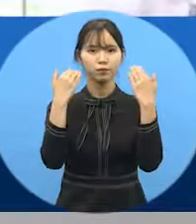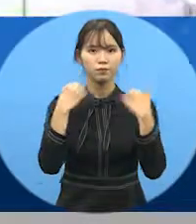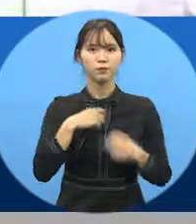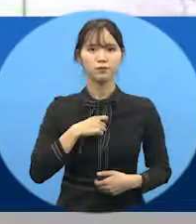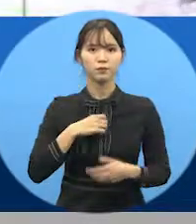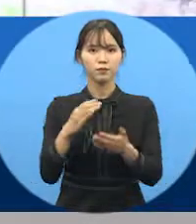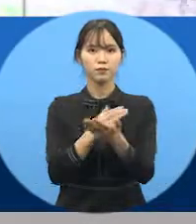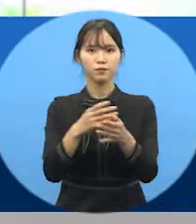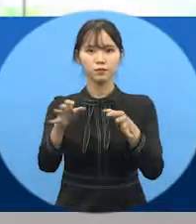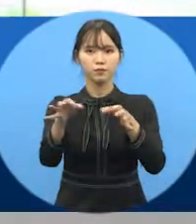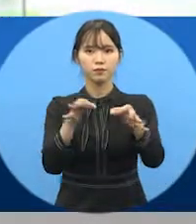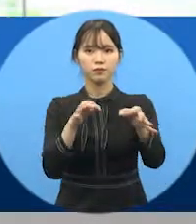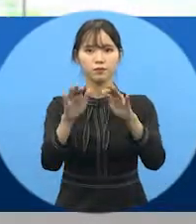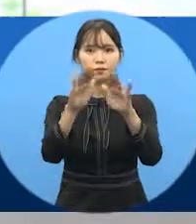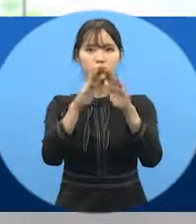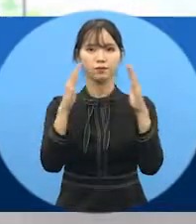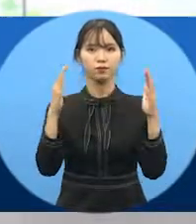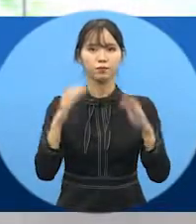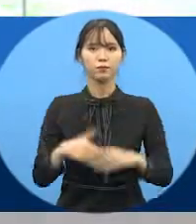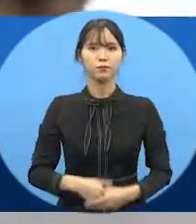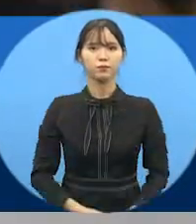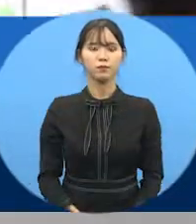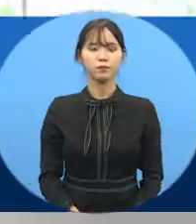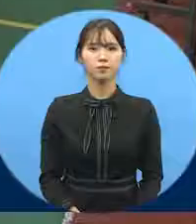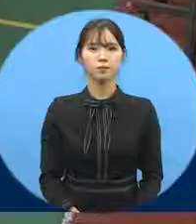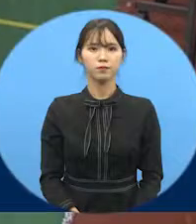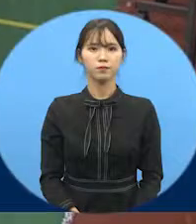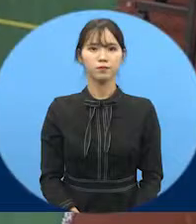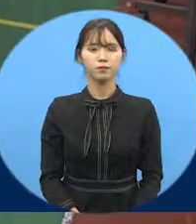강당에서 교복 나눔 장터 를 개최합니다